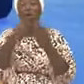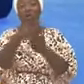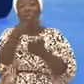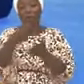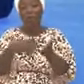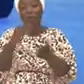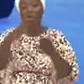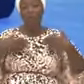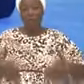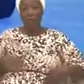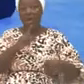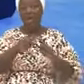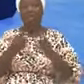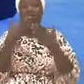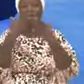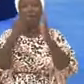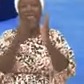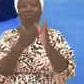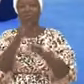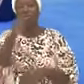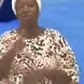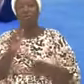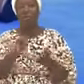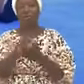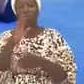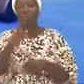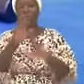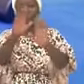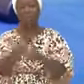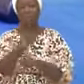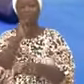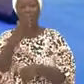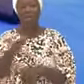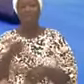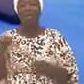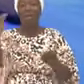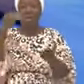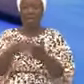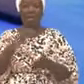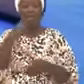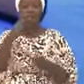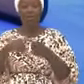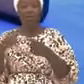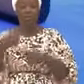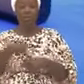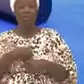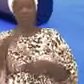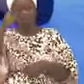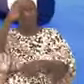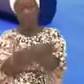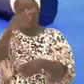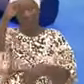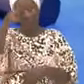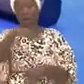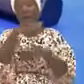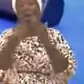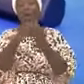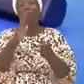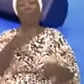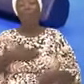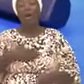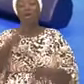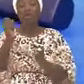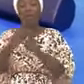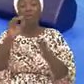edge mais c'est un miracle elle a aidé il me dit fils de l'homme reçoit dans ton coeur